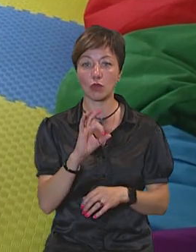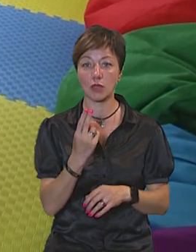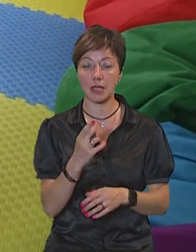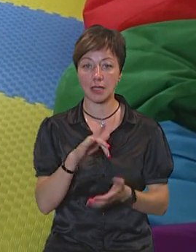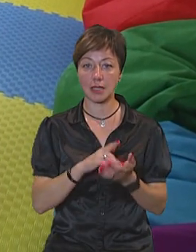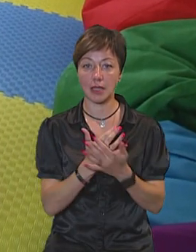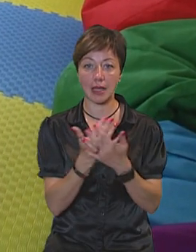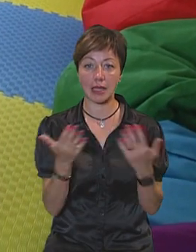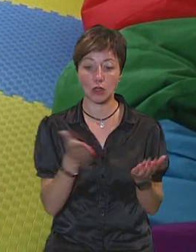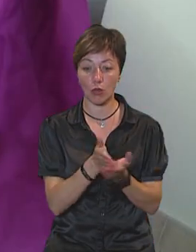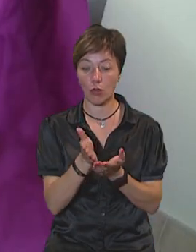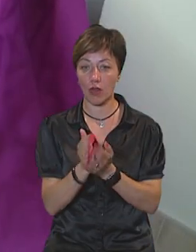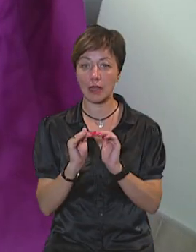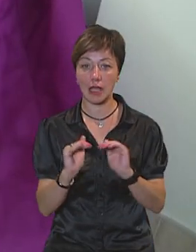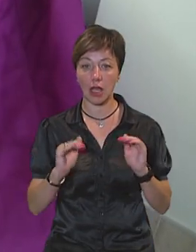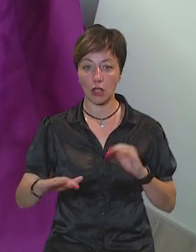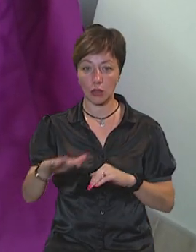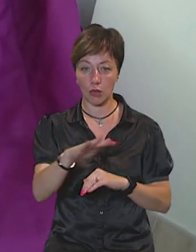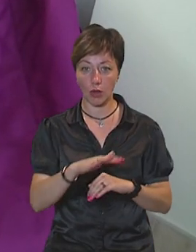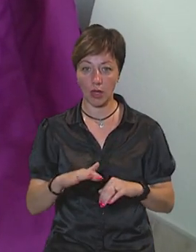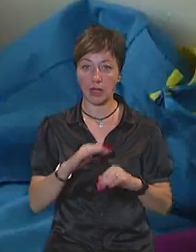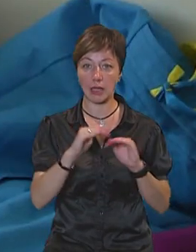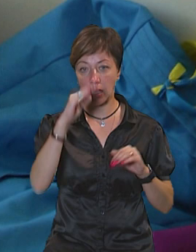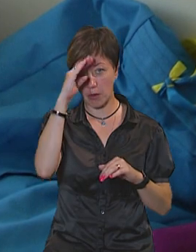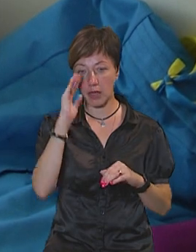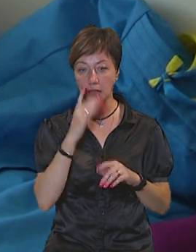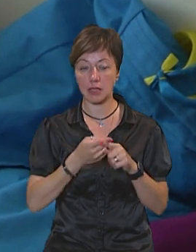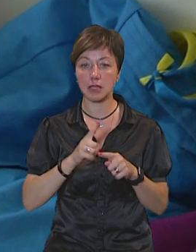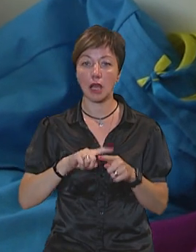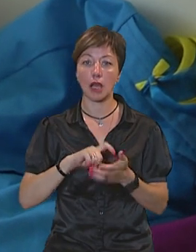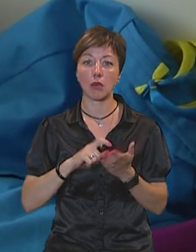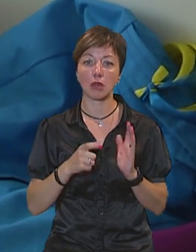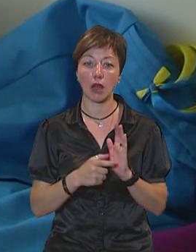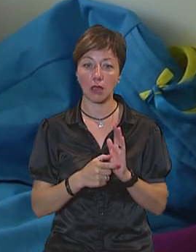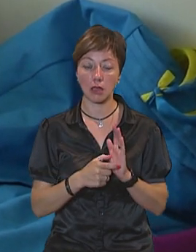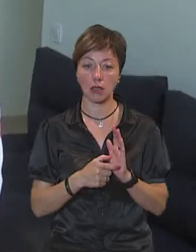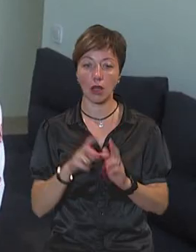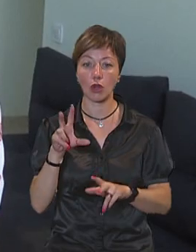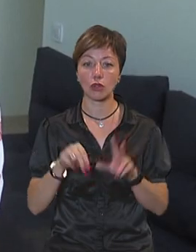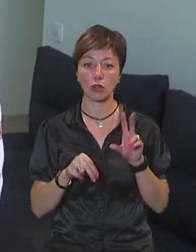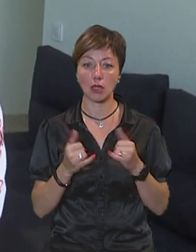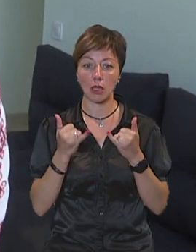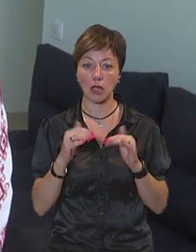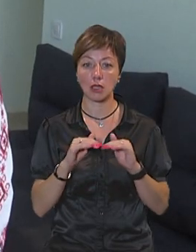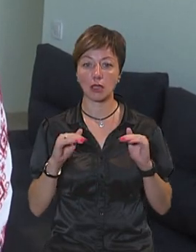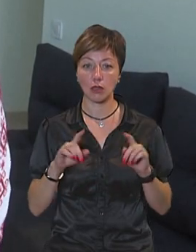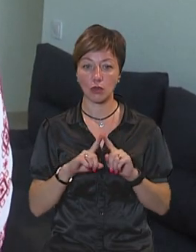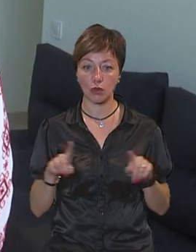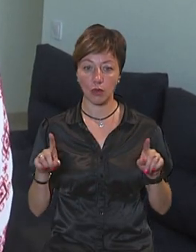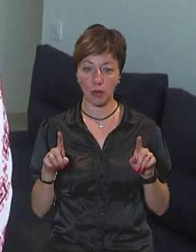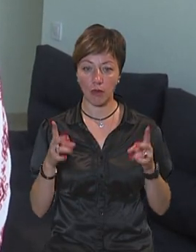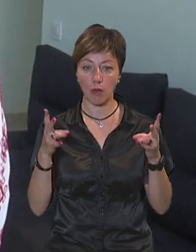центр різнопрофільний – дитячий простір для дітей та батьків. Ця кімната розрахована для дітей з